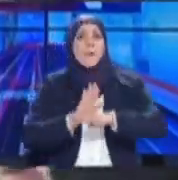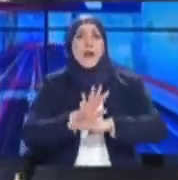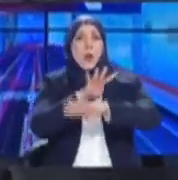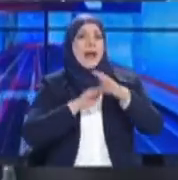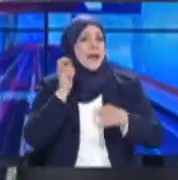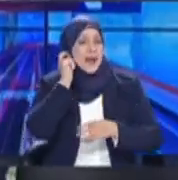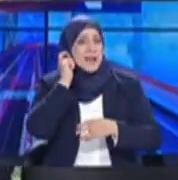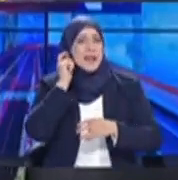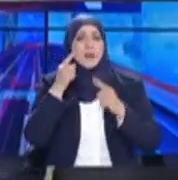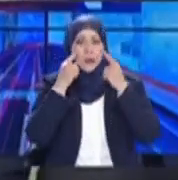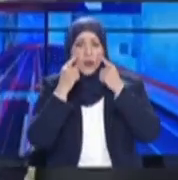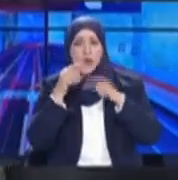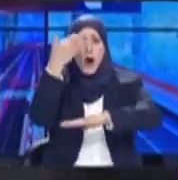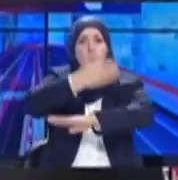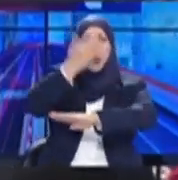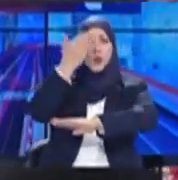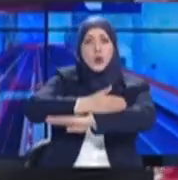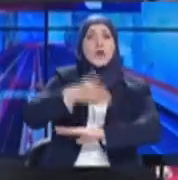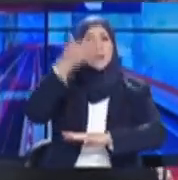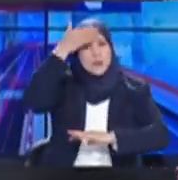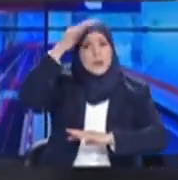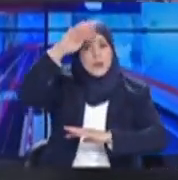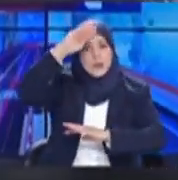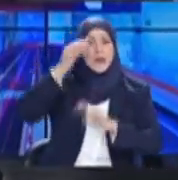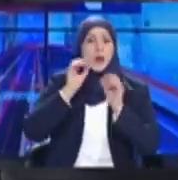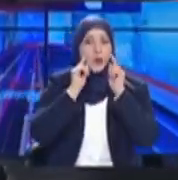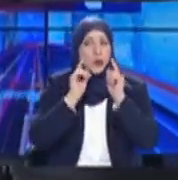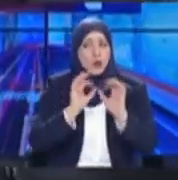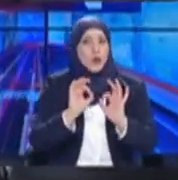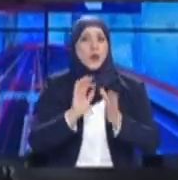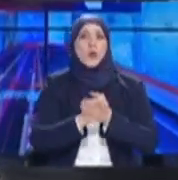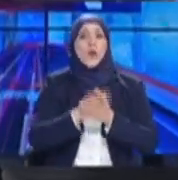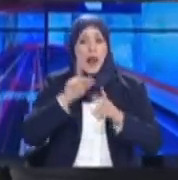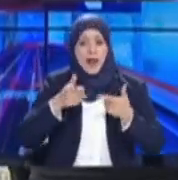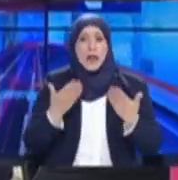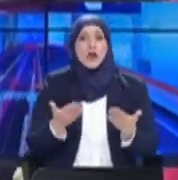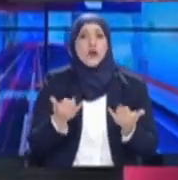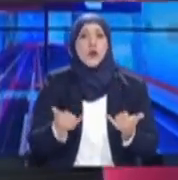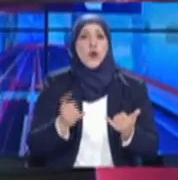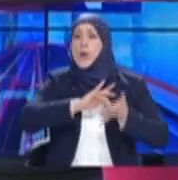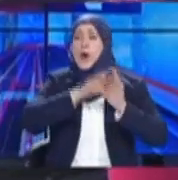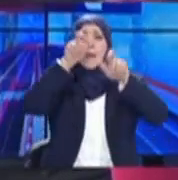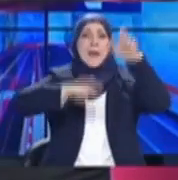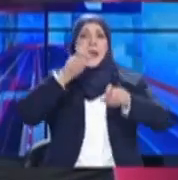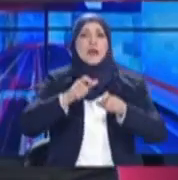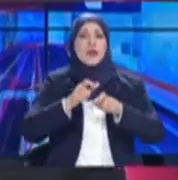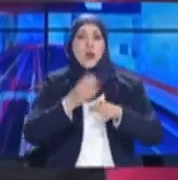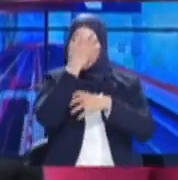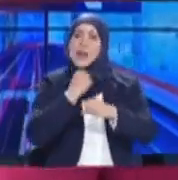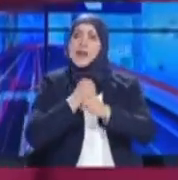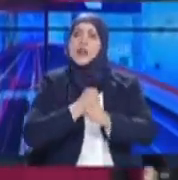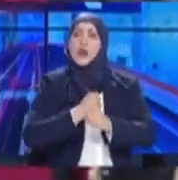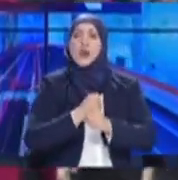الحراريه اللازمه اه اليوم المجنده في الجسرين قوات امنيه بلديات